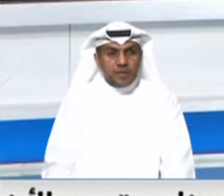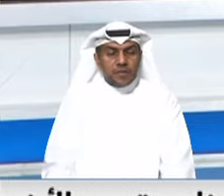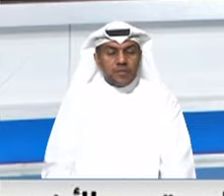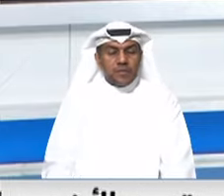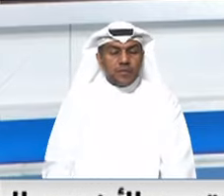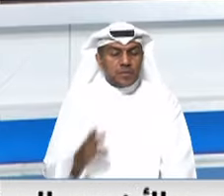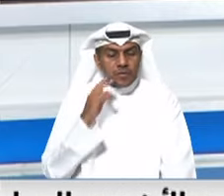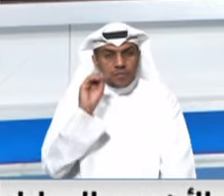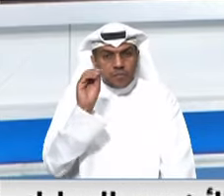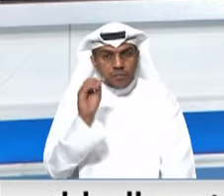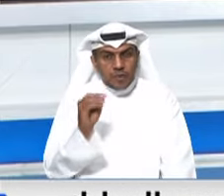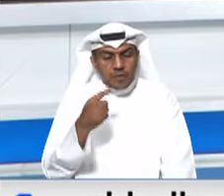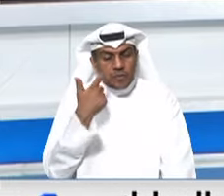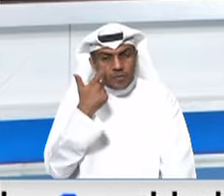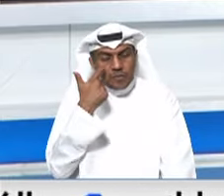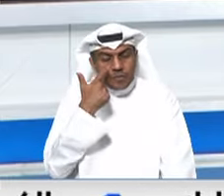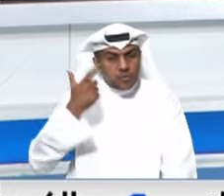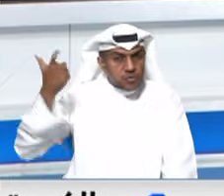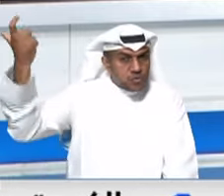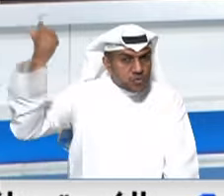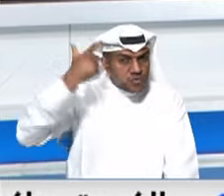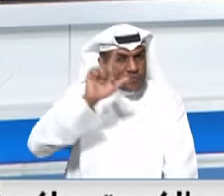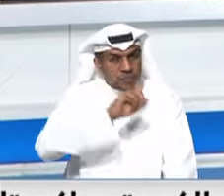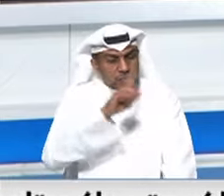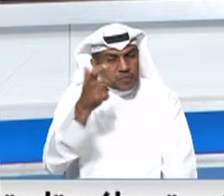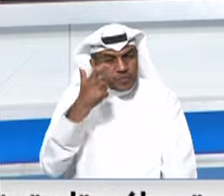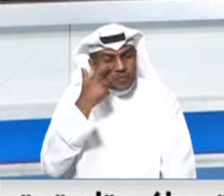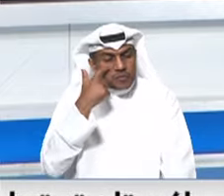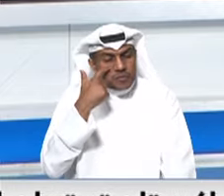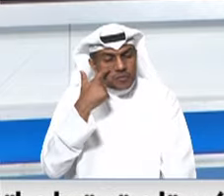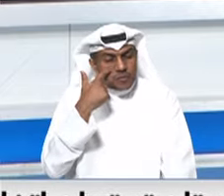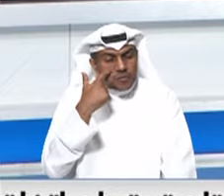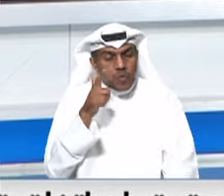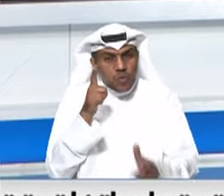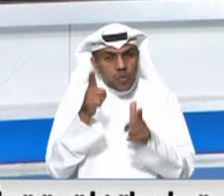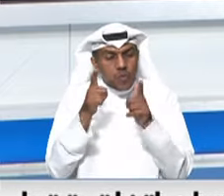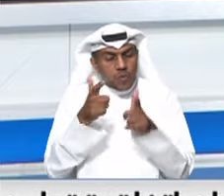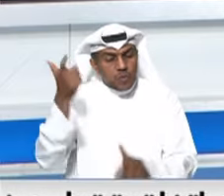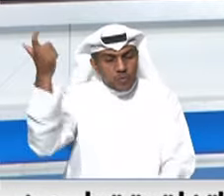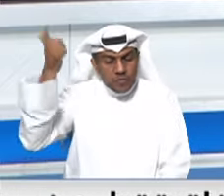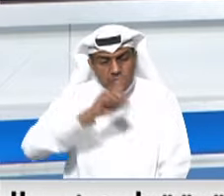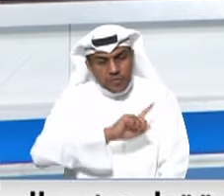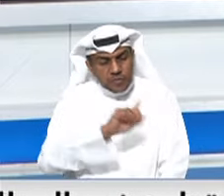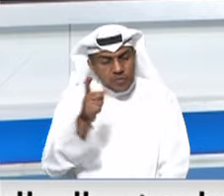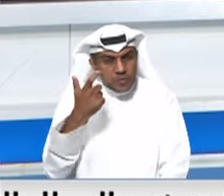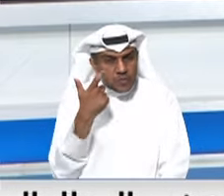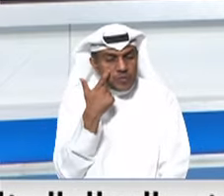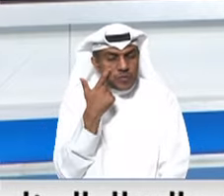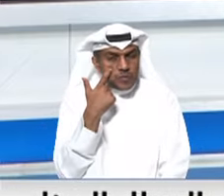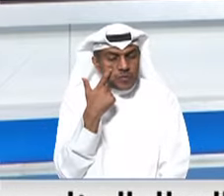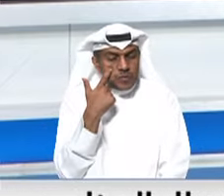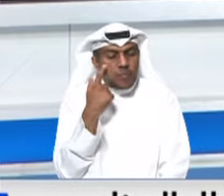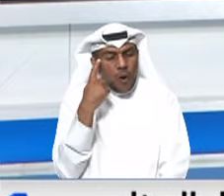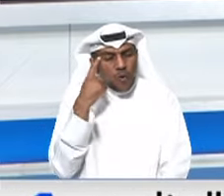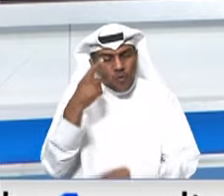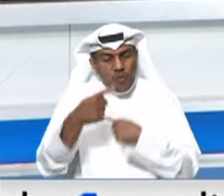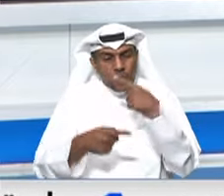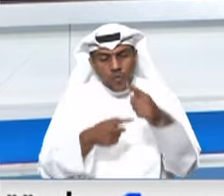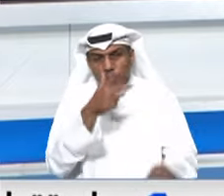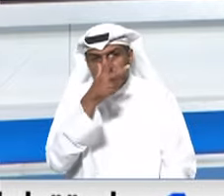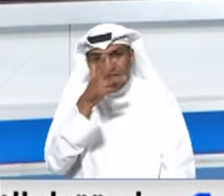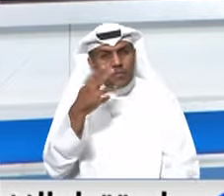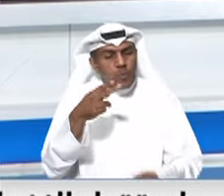المشاهدين تجنبوا اشعه الشمس المباشره خلال فتره الظهيره الاجواء الحاره تستمر ويانا اجواء جافه صيف الكويت المعتاد يعود